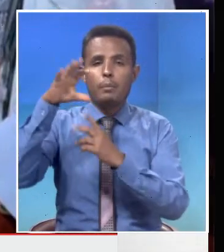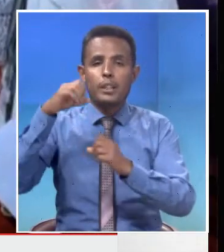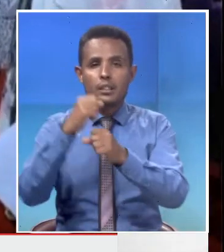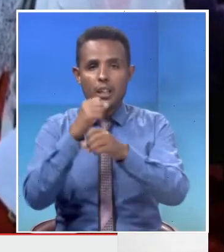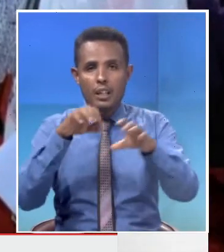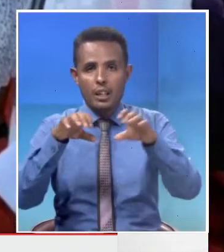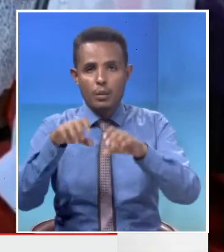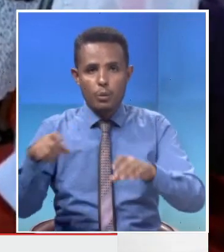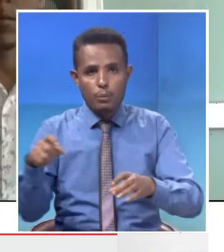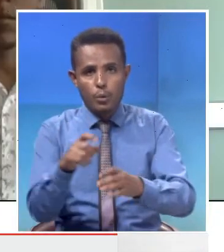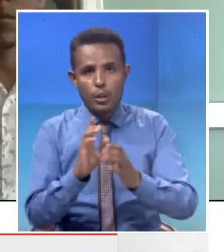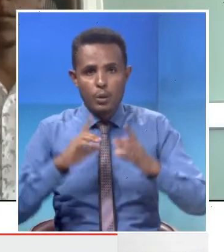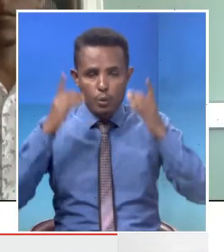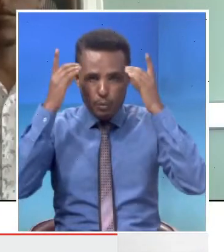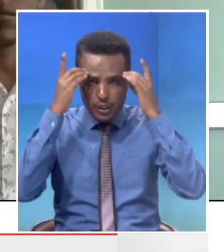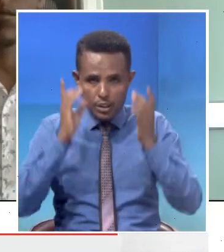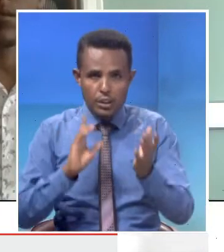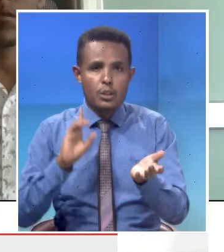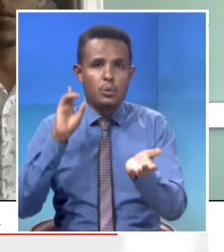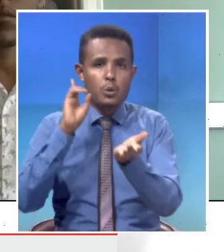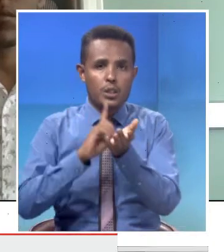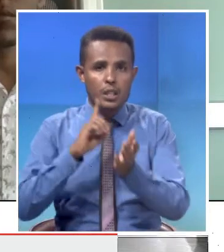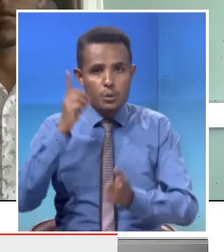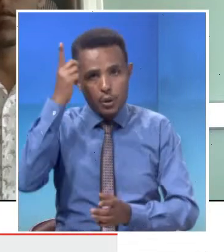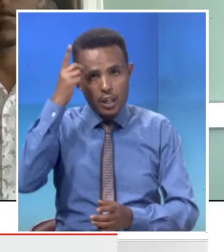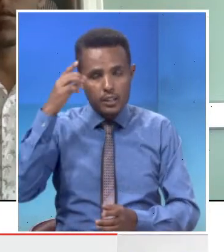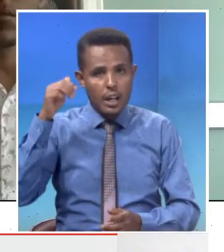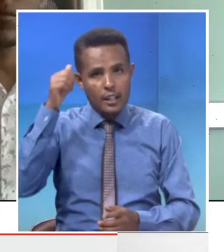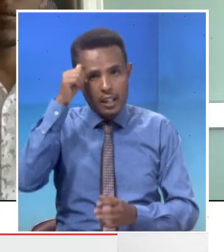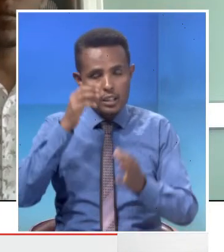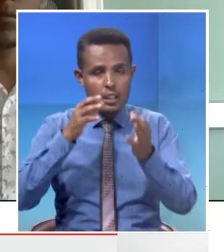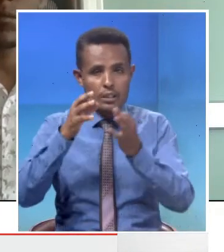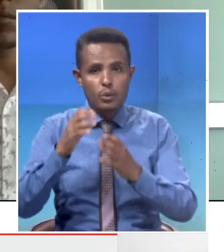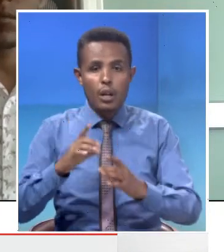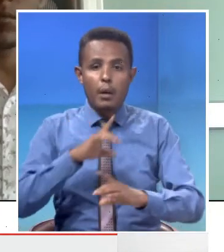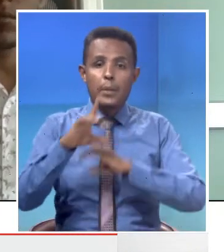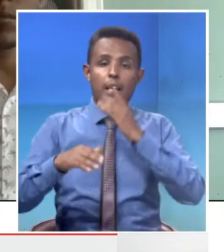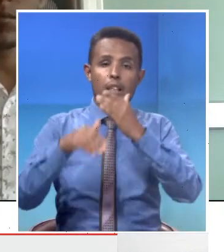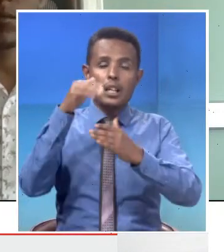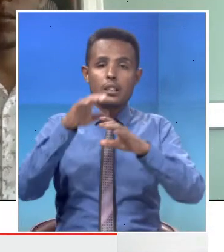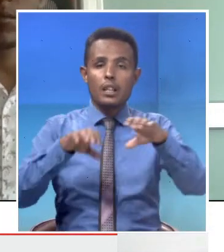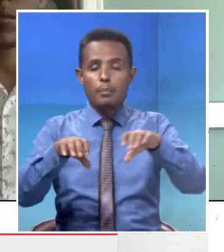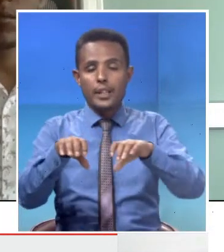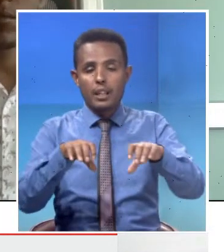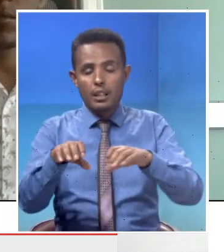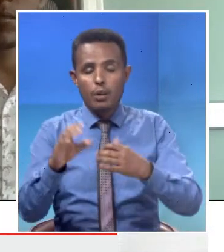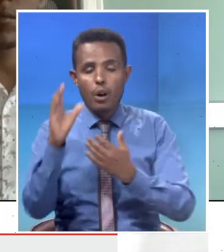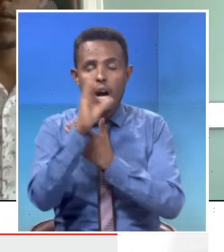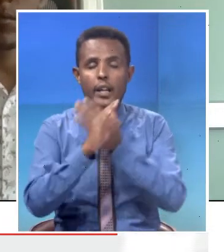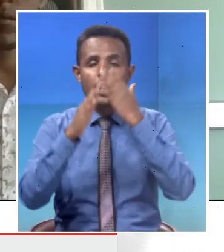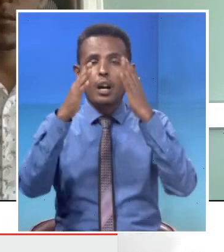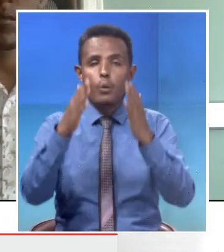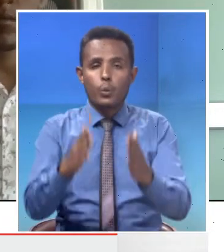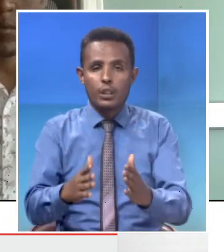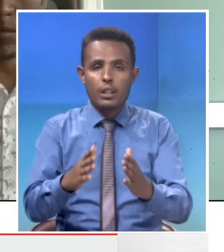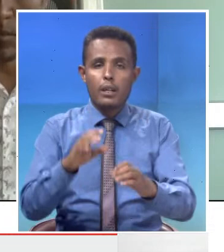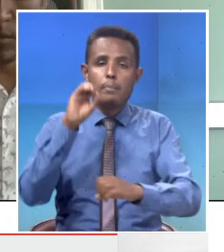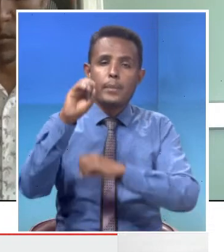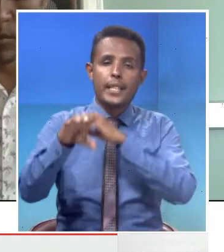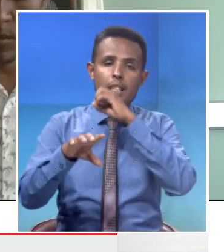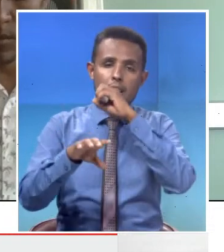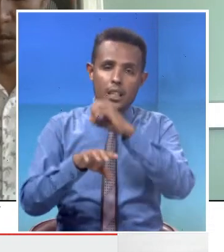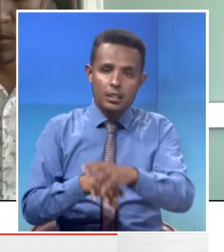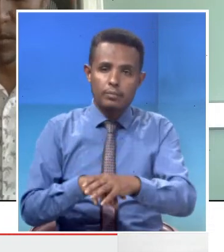መሆኑን ኮሚሽነር ዶክተር ዮናስ አዳዬ ገልጸዋል። በክልል ደረጃ ለሚካሄደው ሀገራዊ